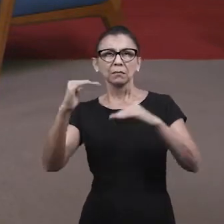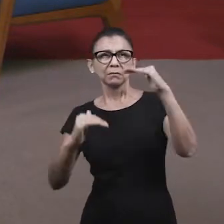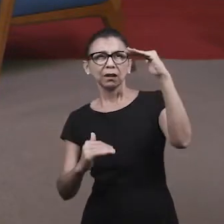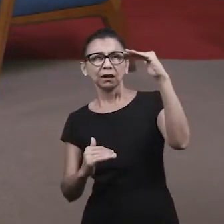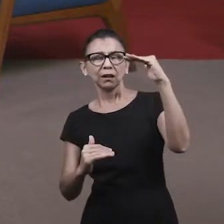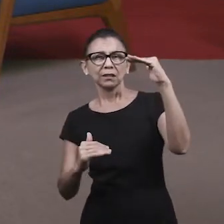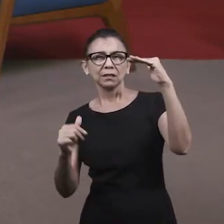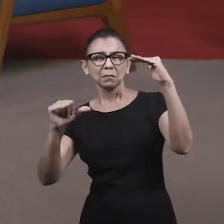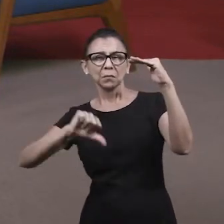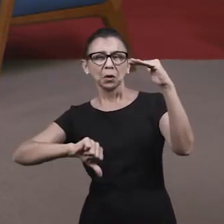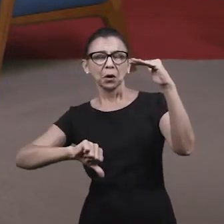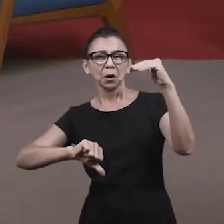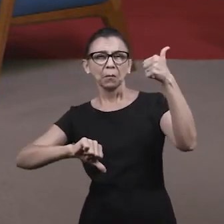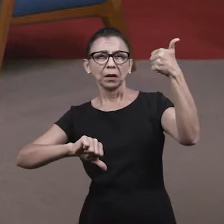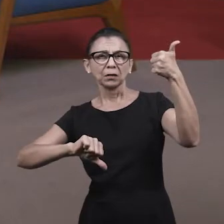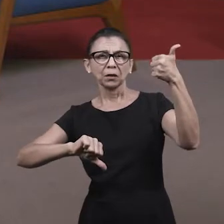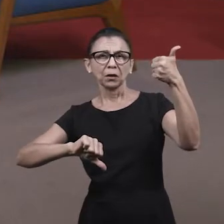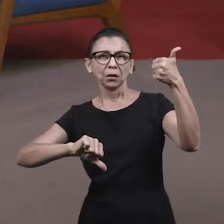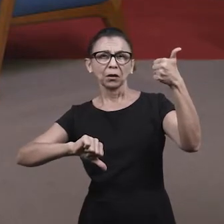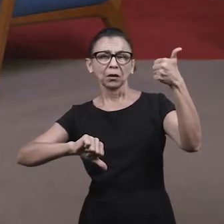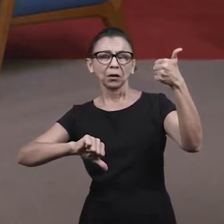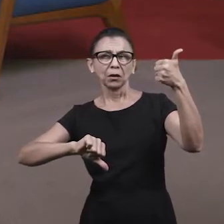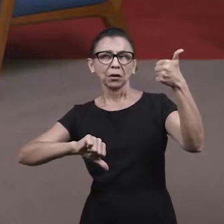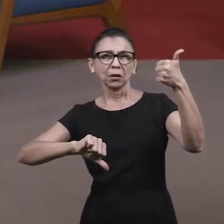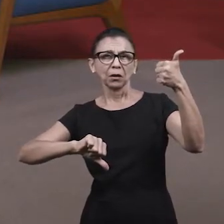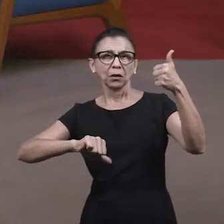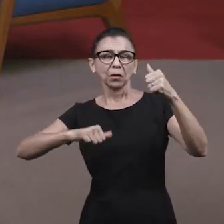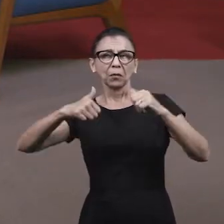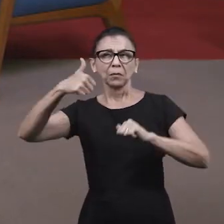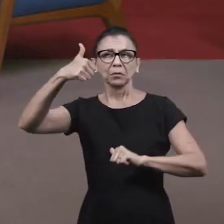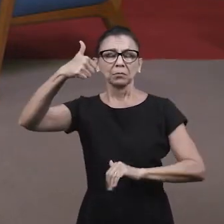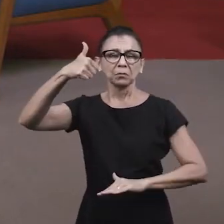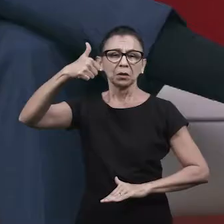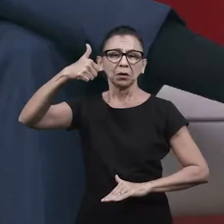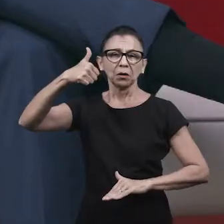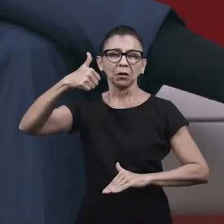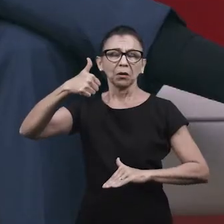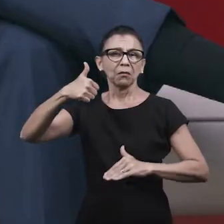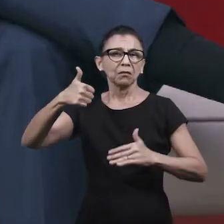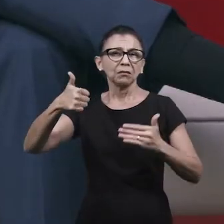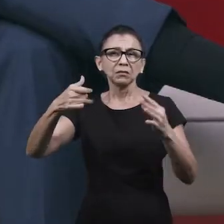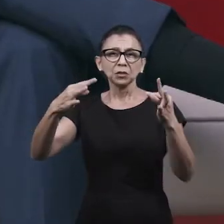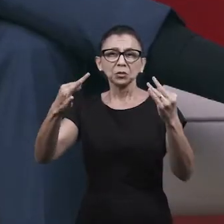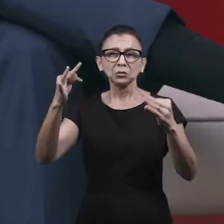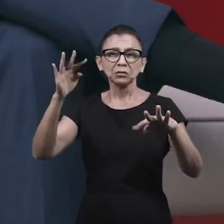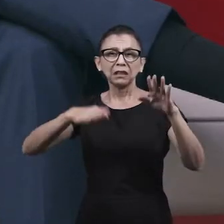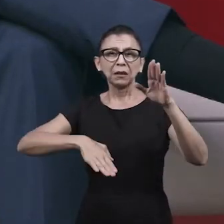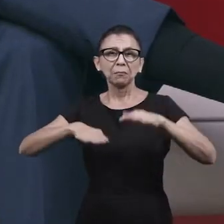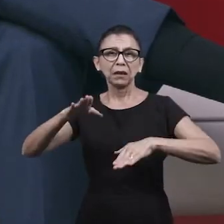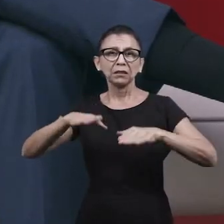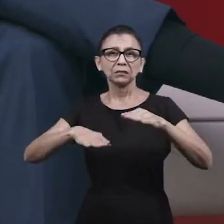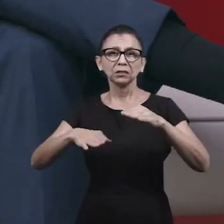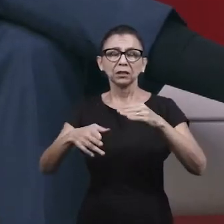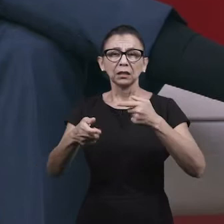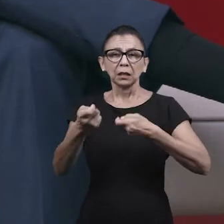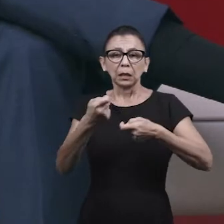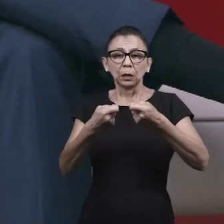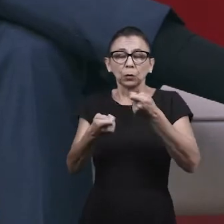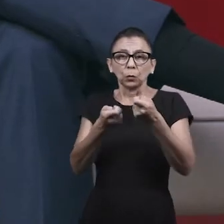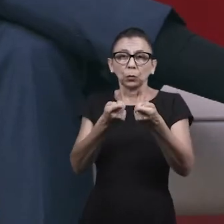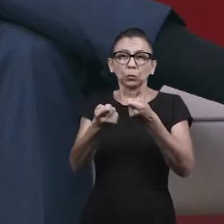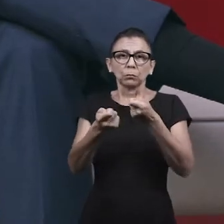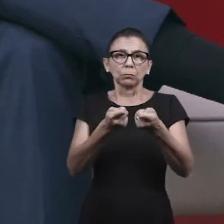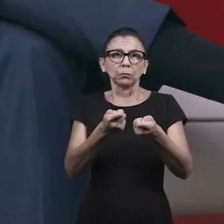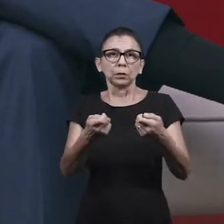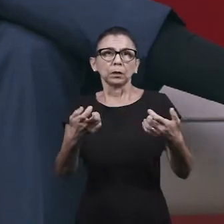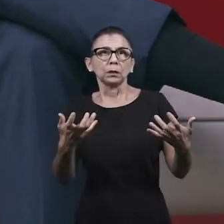ça va empirer en plus. Les personnes vivent des choses pires et meilleures et cette recherche